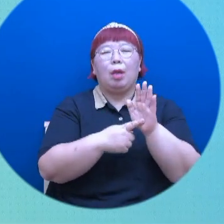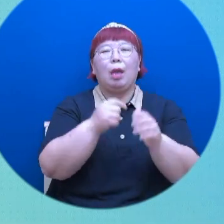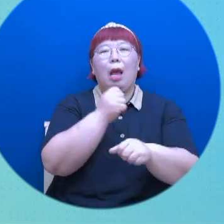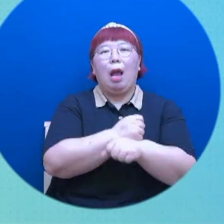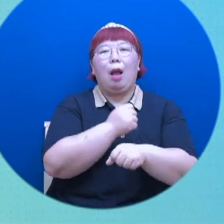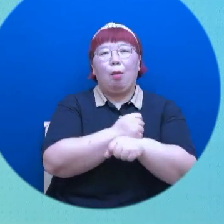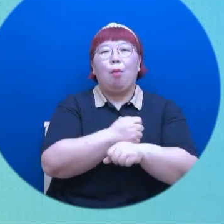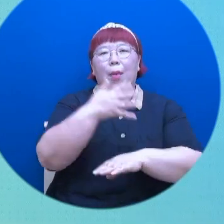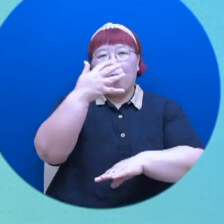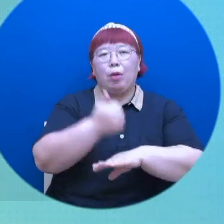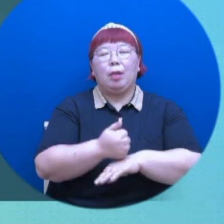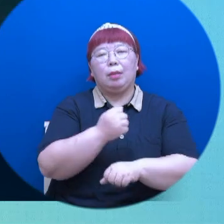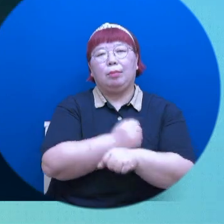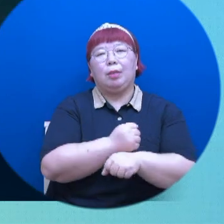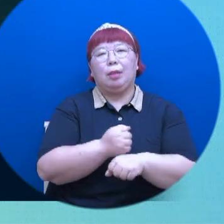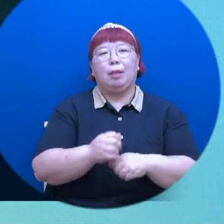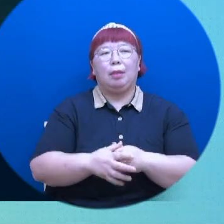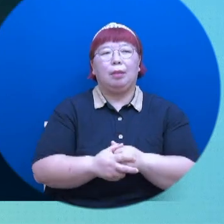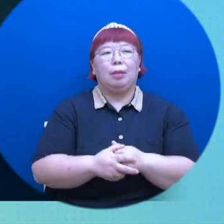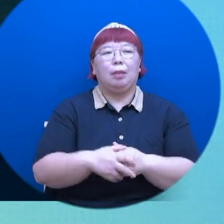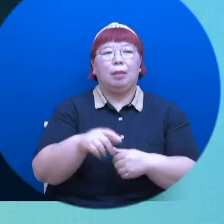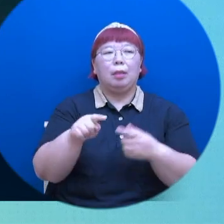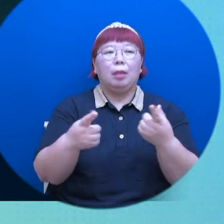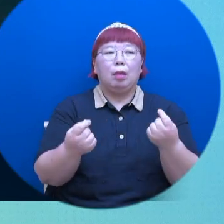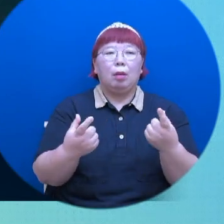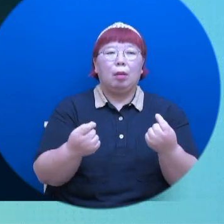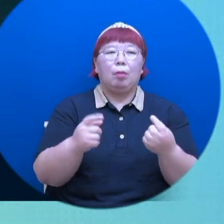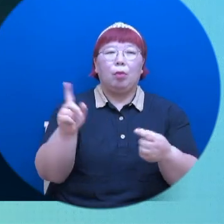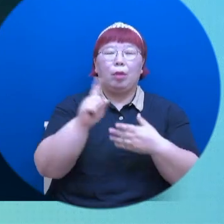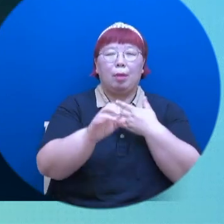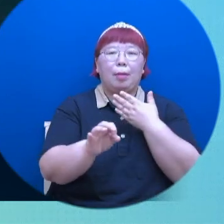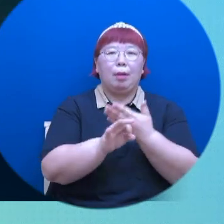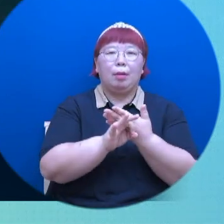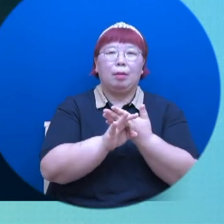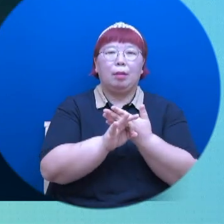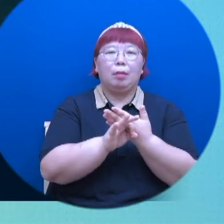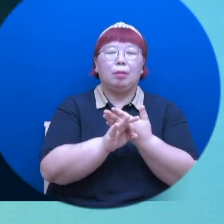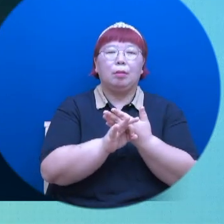정리해 보고자 합니다. 이런 글이에요.